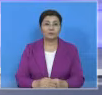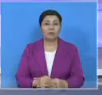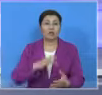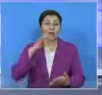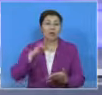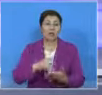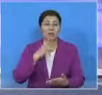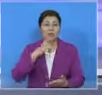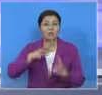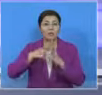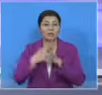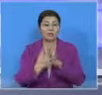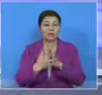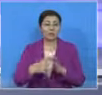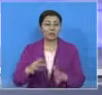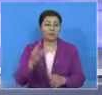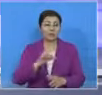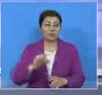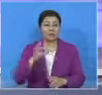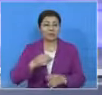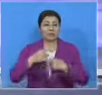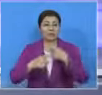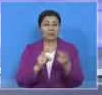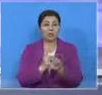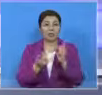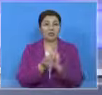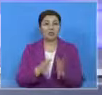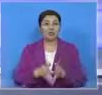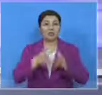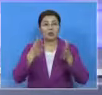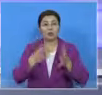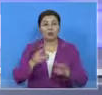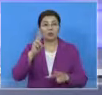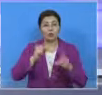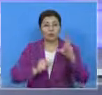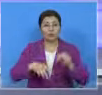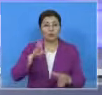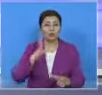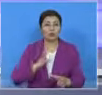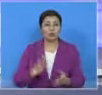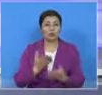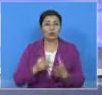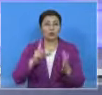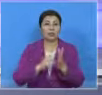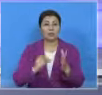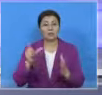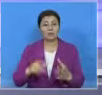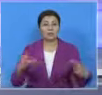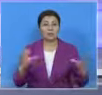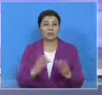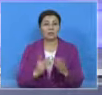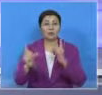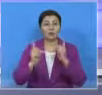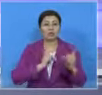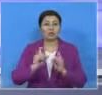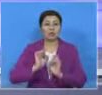Қала мен Шалғай аудандар жалпы облыс халқы алдағы өзгерістен үлкен үміт күтеді. Бұл туралы бүгін ақсақалдар мен ардагерлер кеңесі мүшелерінің біріккен отырысында